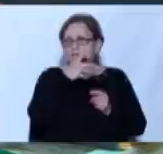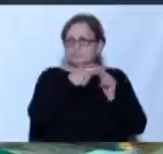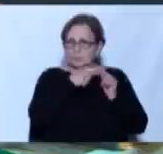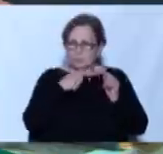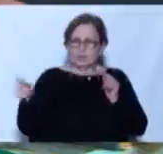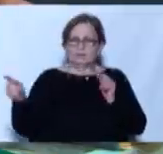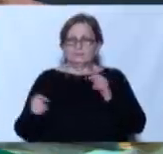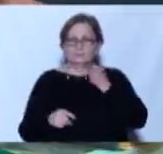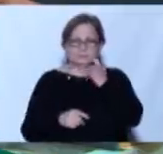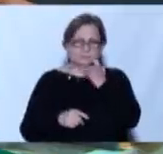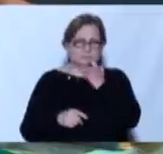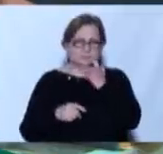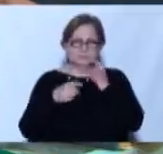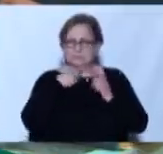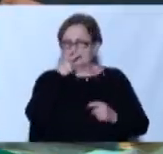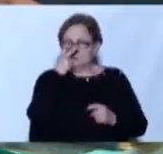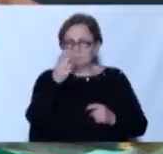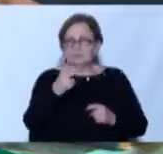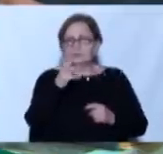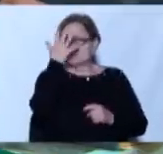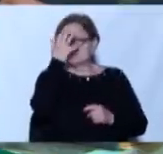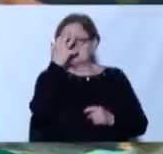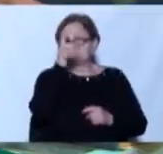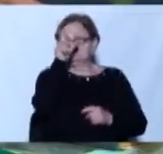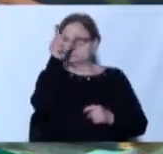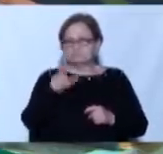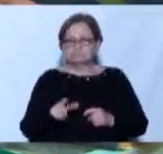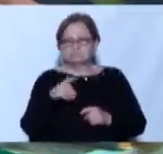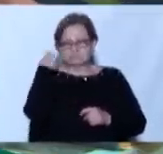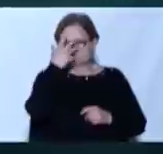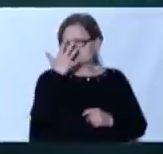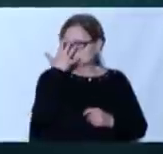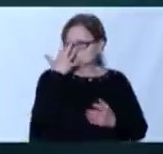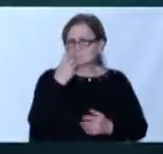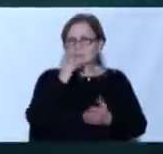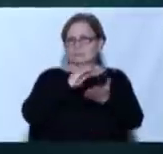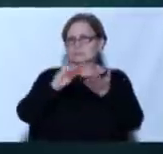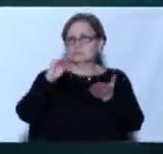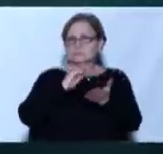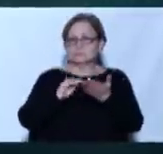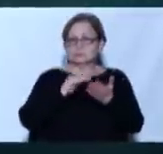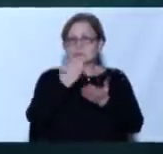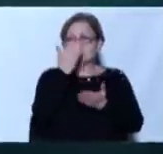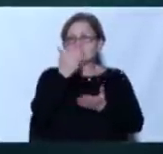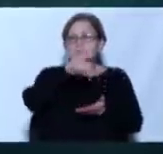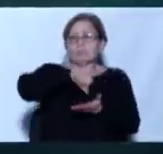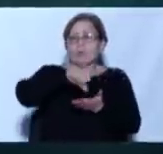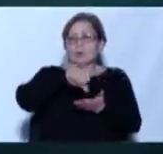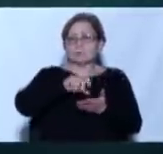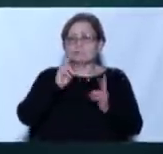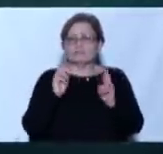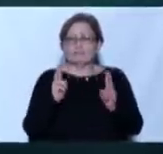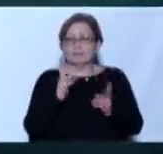ისეთი ჩვენ უყურებთ სურათზე სერიოზული ადამიანი, სულხან-საბა ორბელიანი წერს ნაწარმოებს და მისი პერსონაჟები არიან